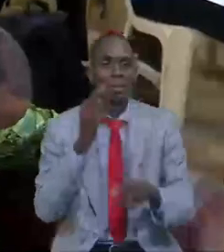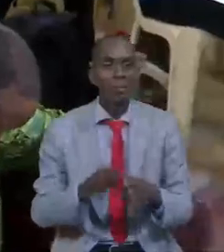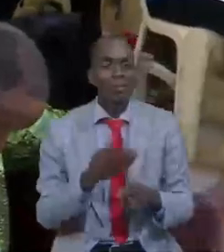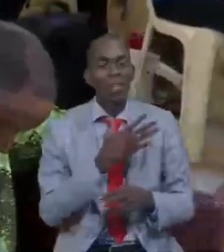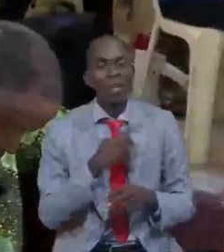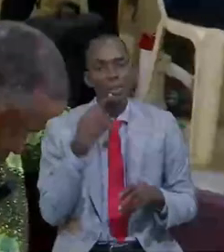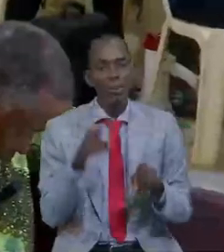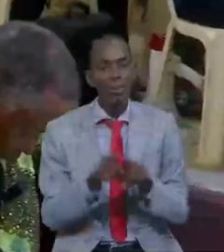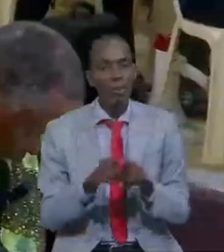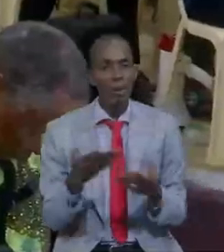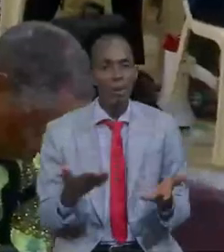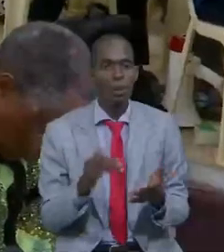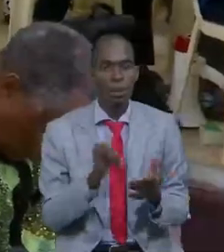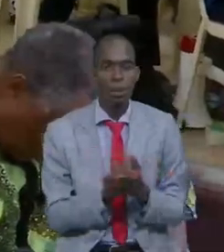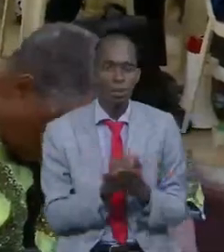soutiens-moi, après être sauvé,